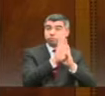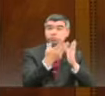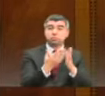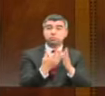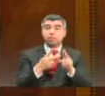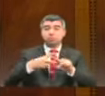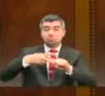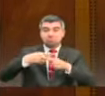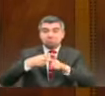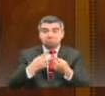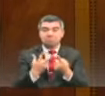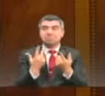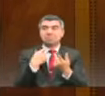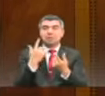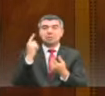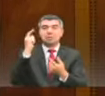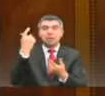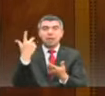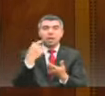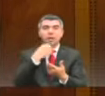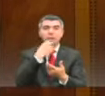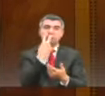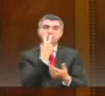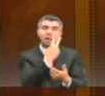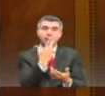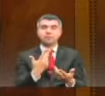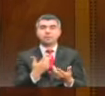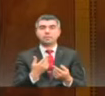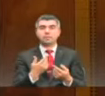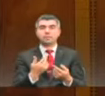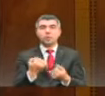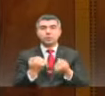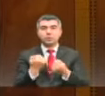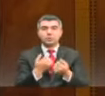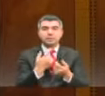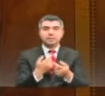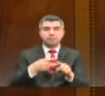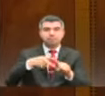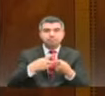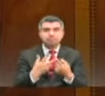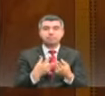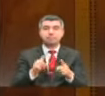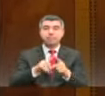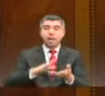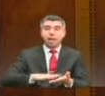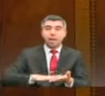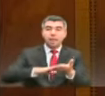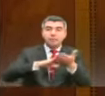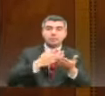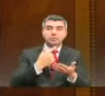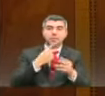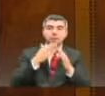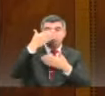صناعات اقتصادية واعدة عديدة، اكتساب مقاولات مغربية للريادة على المستوى ليس فقط